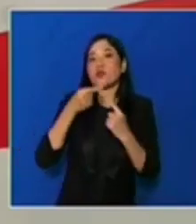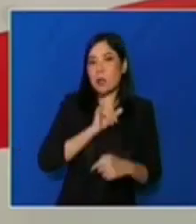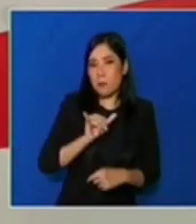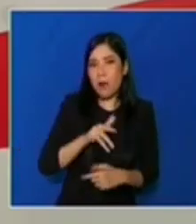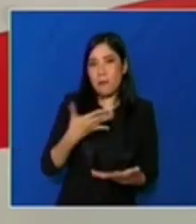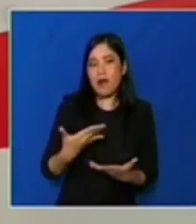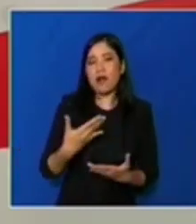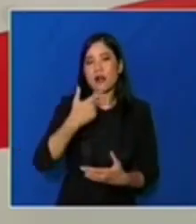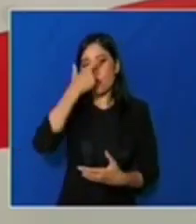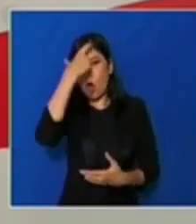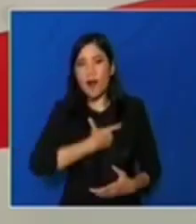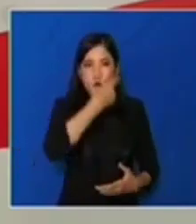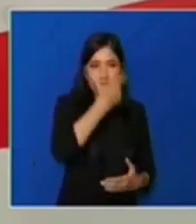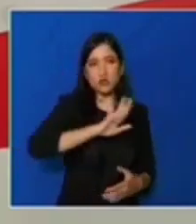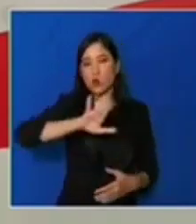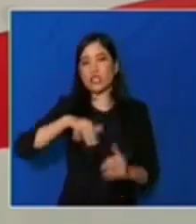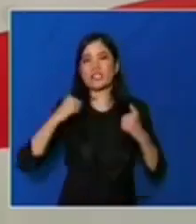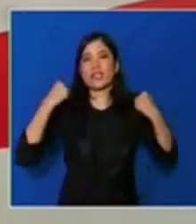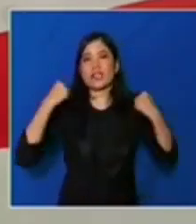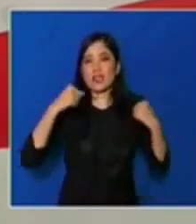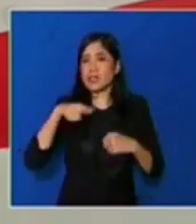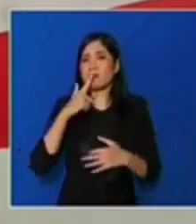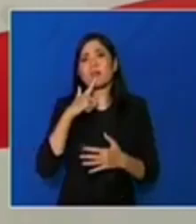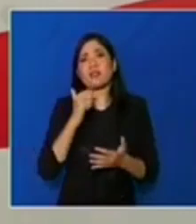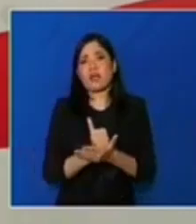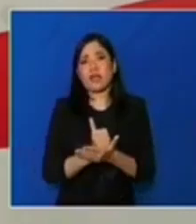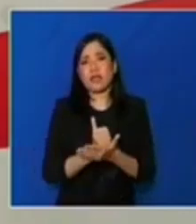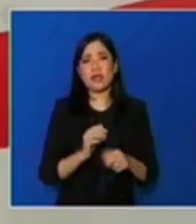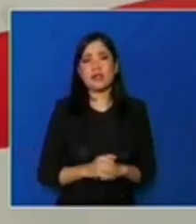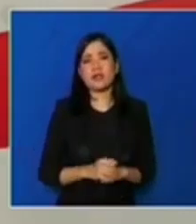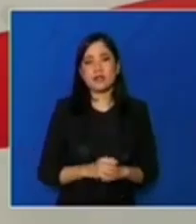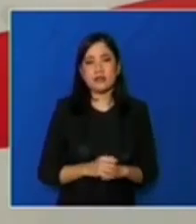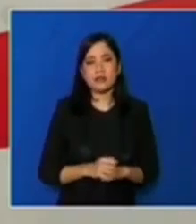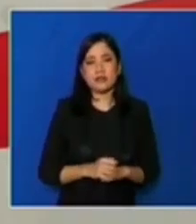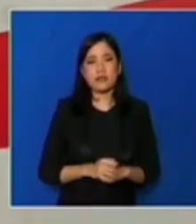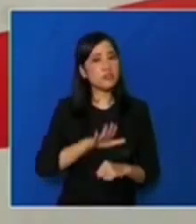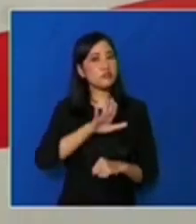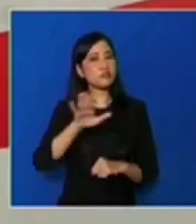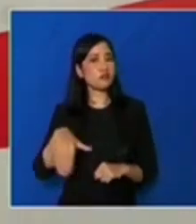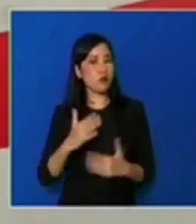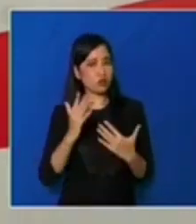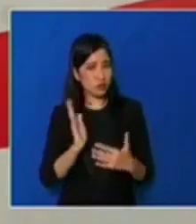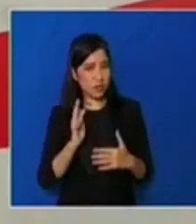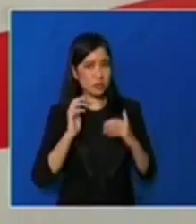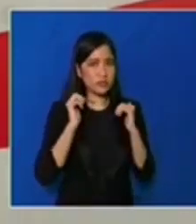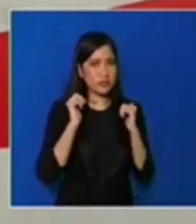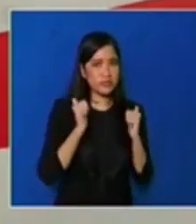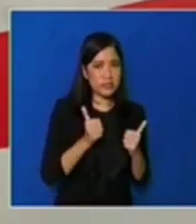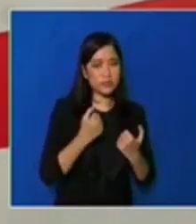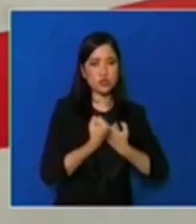ini menjadi kunci yang paling penting tuh kita Oleh karena itu semua sudah kita upayakan